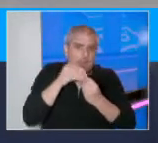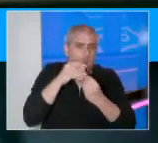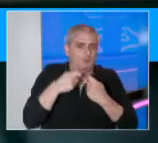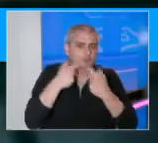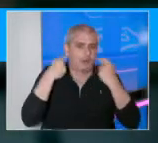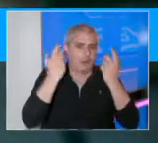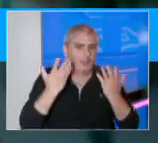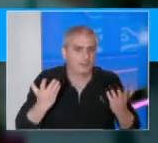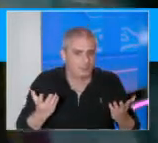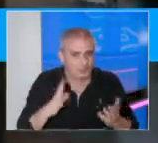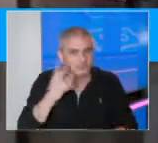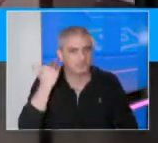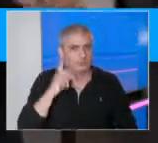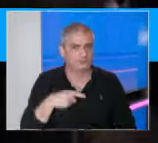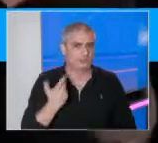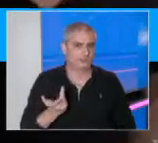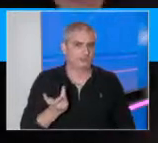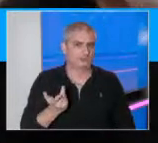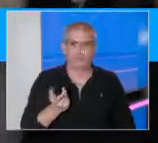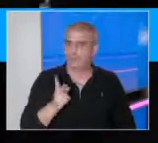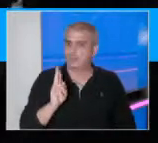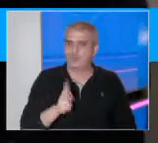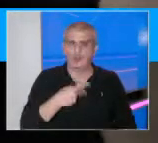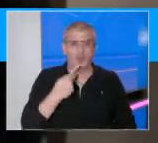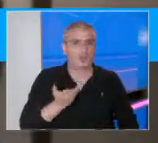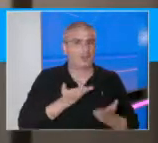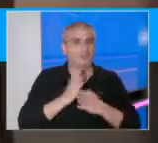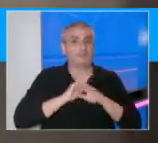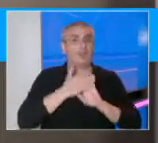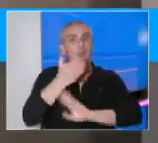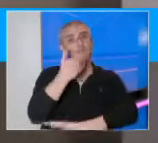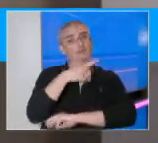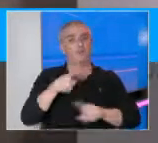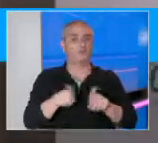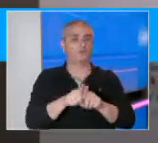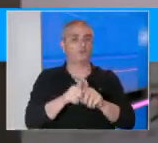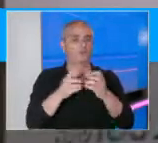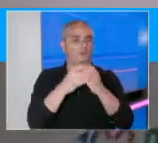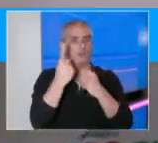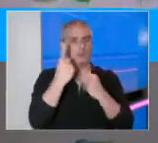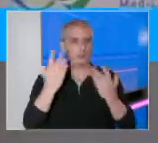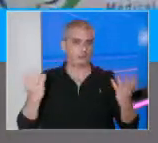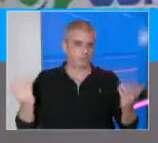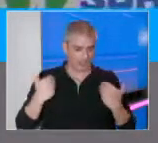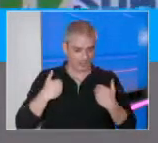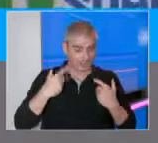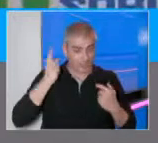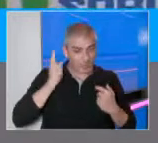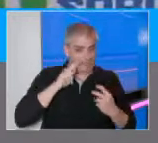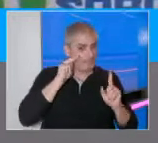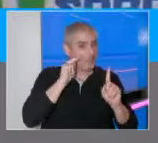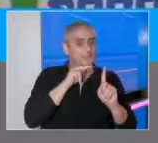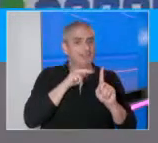מערכת החינוך. זה מה שהיה צריך להיות. עכשיו, לא יכולים להתייחס לכל המדינה כאל מגזר אחד. אנחנו חייבים